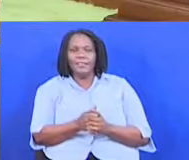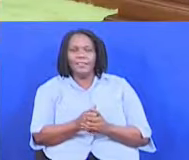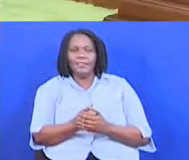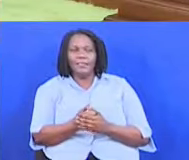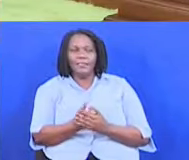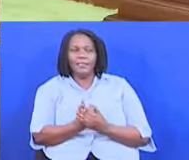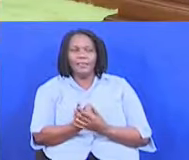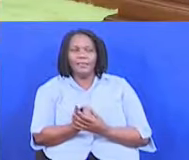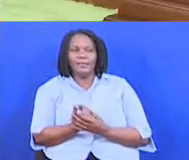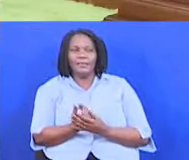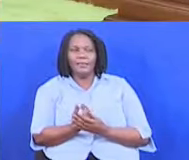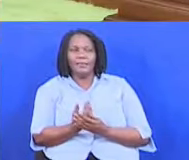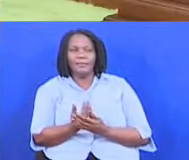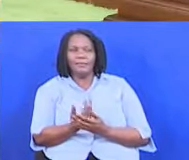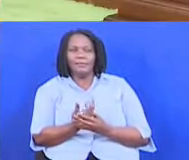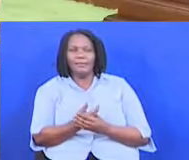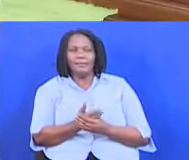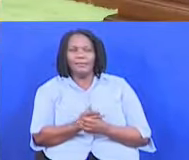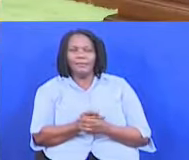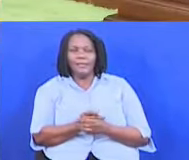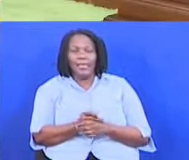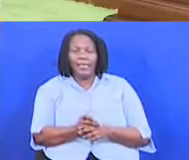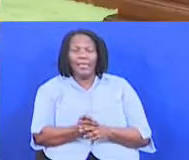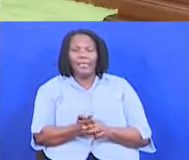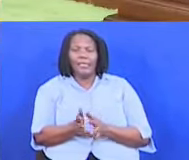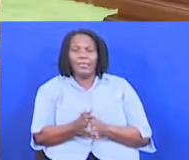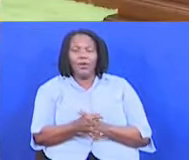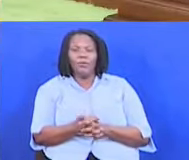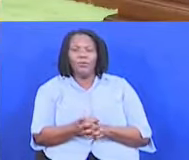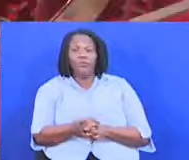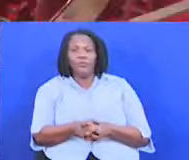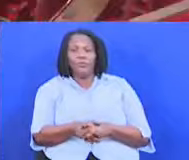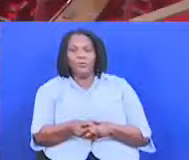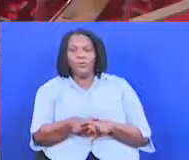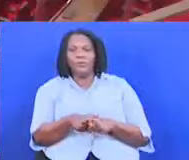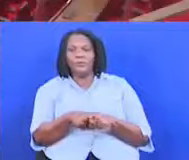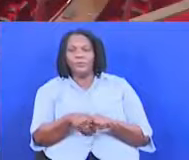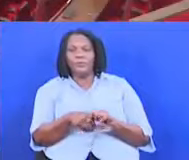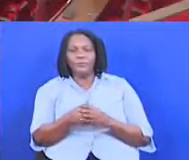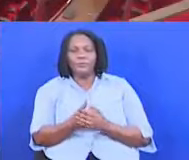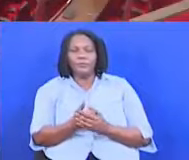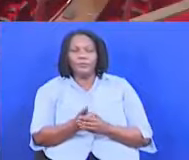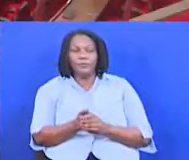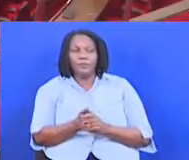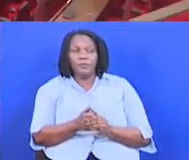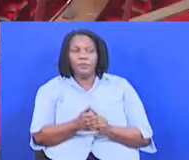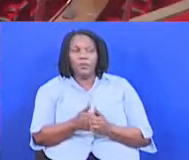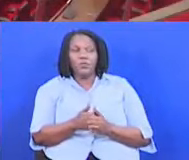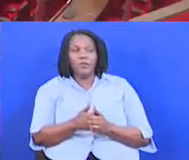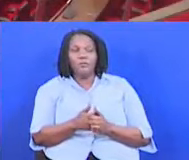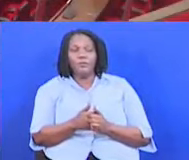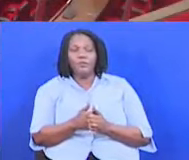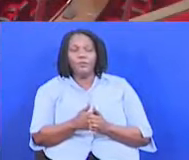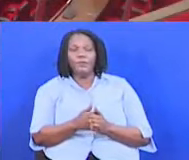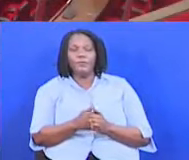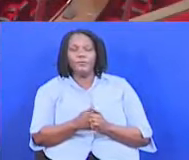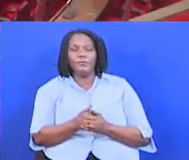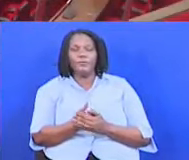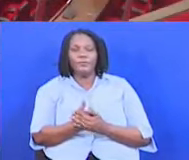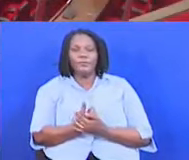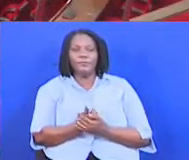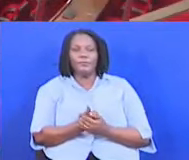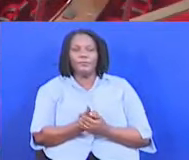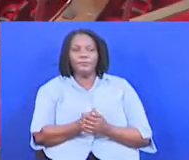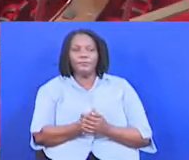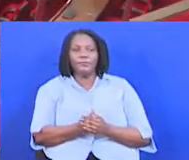Kichiki Rugangira, ajiandae. Asante mheshimiwa Spika kwa kunipa fursa na mimi kuchangia katika hoja ya bajeti ya ofisi ya